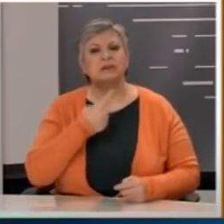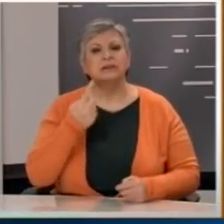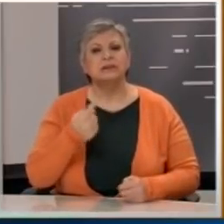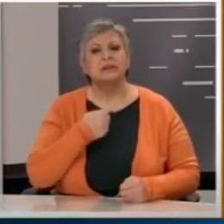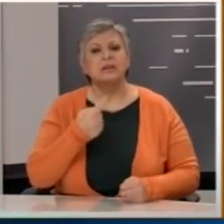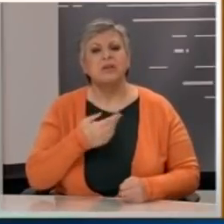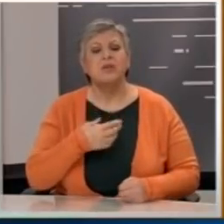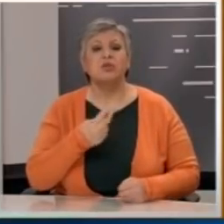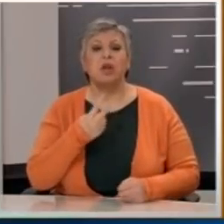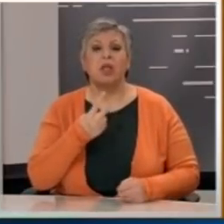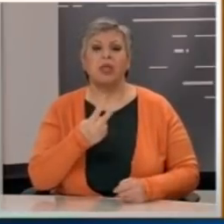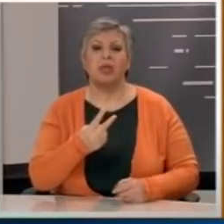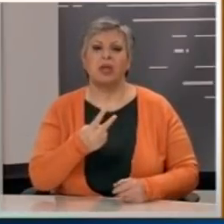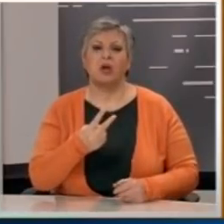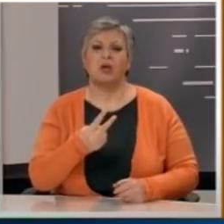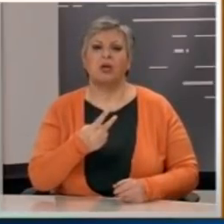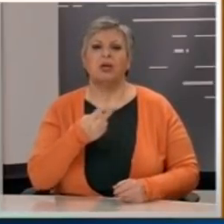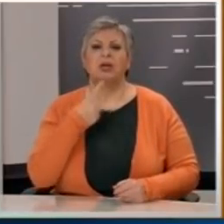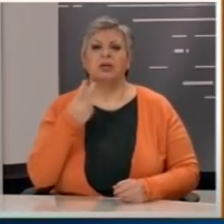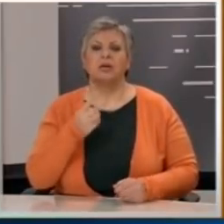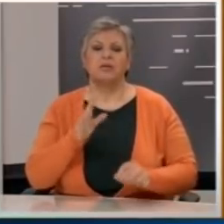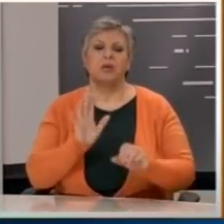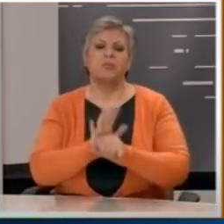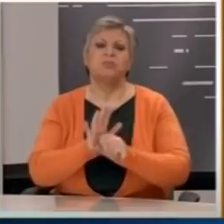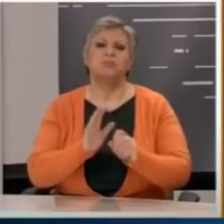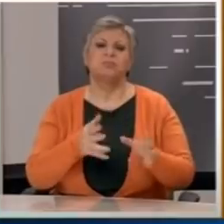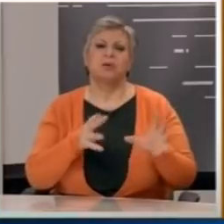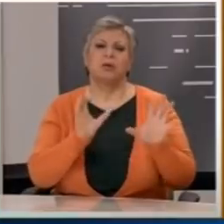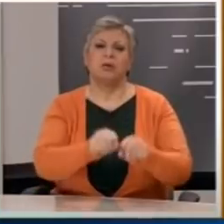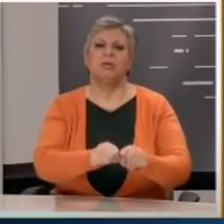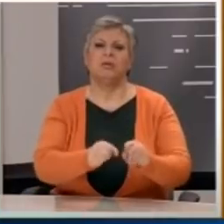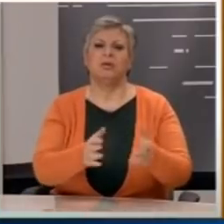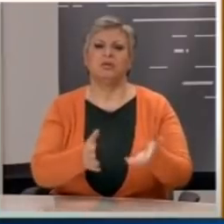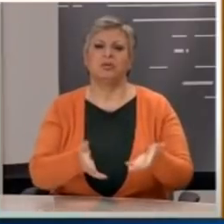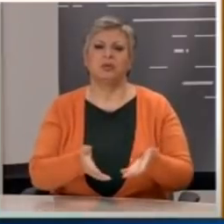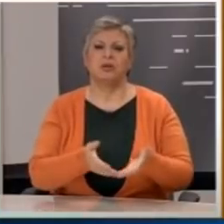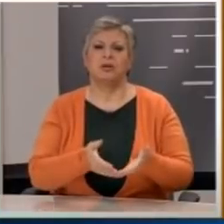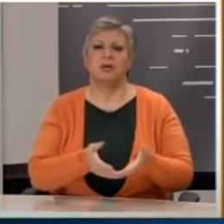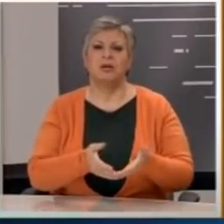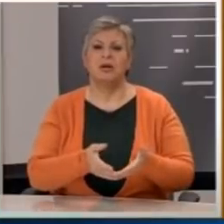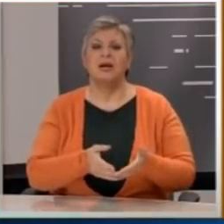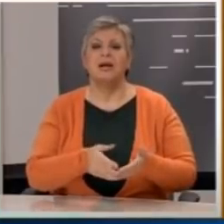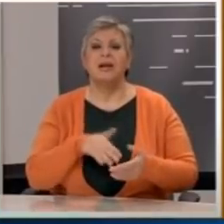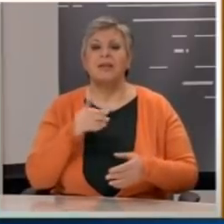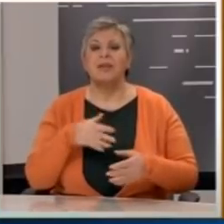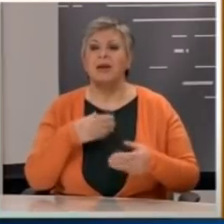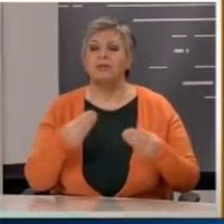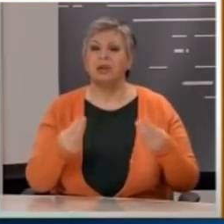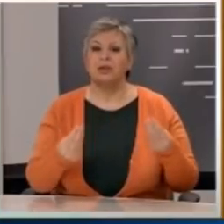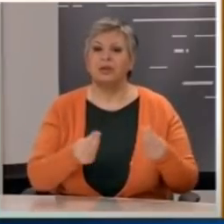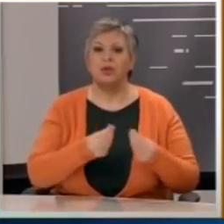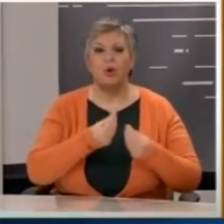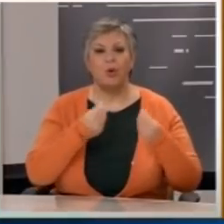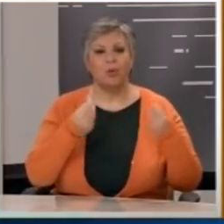περιτριγυρίζουν στη Μεθόριο και στήσανε παγίδα. Αυτή είναι η πίστη μου. Δημιούργησαν θύραμα. Και την απόλυτη ευθύνη